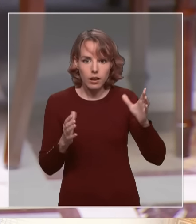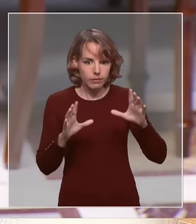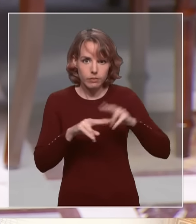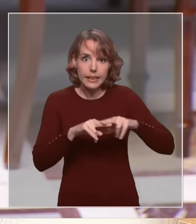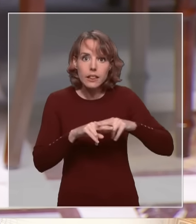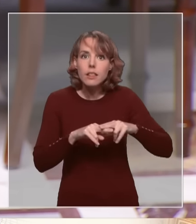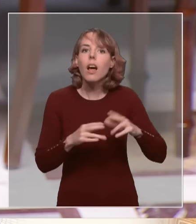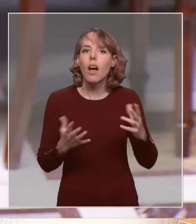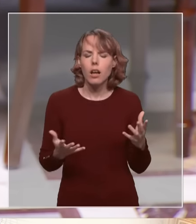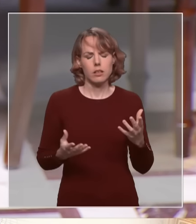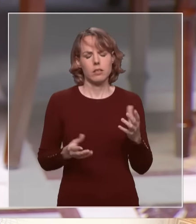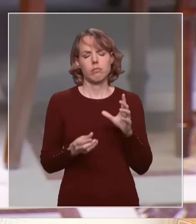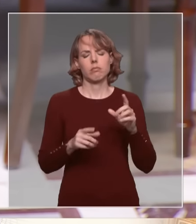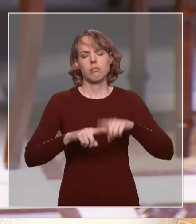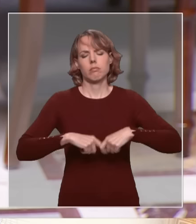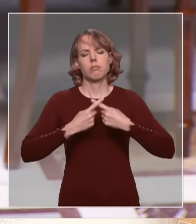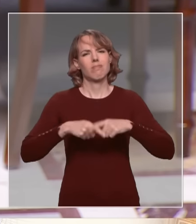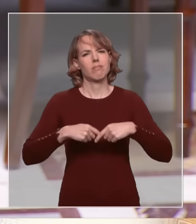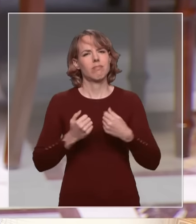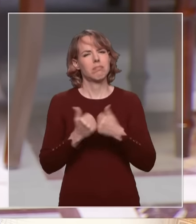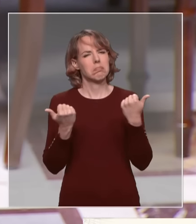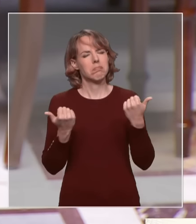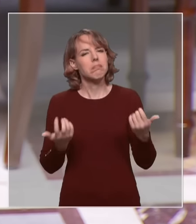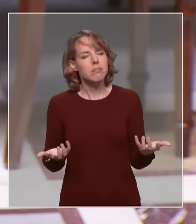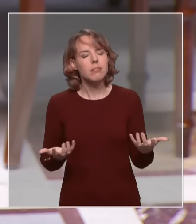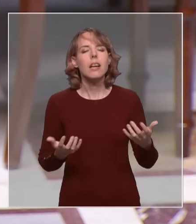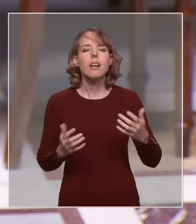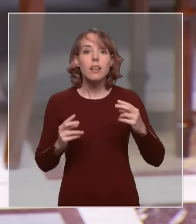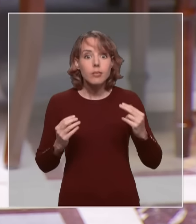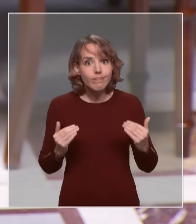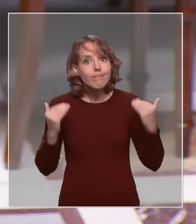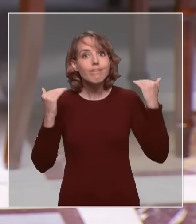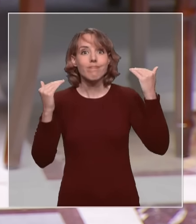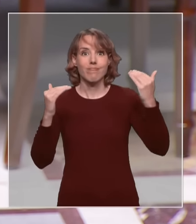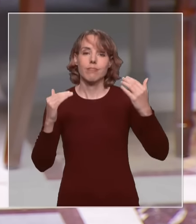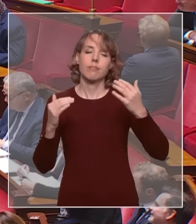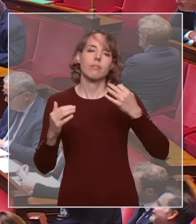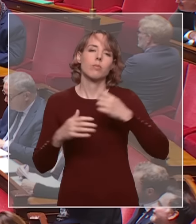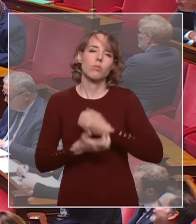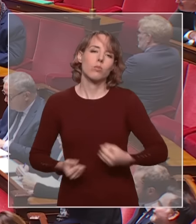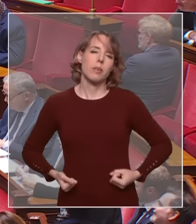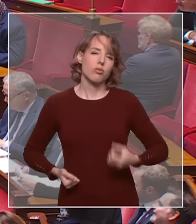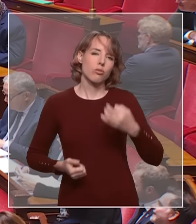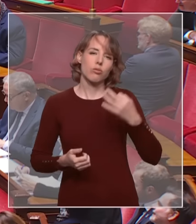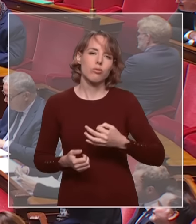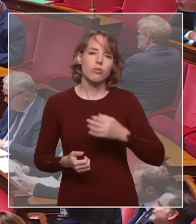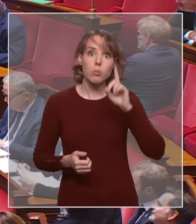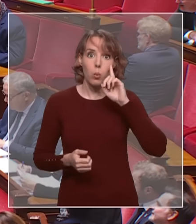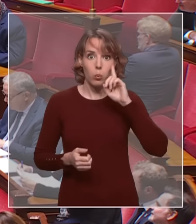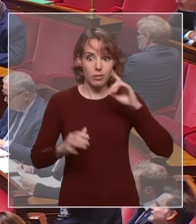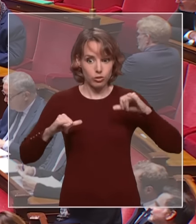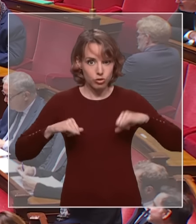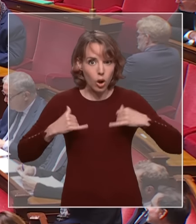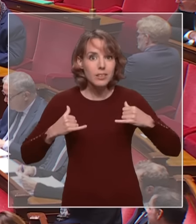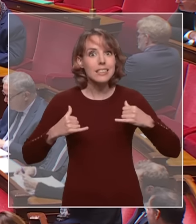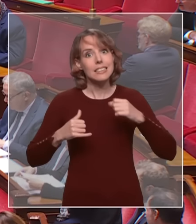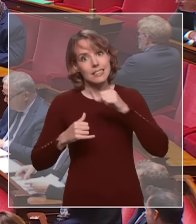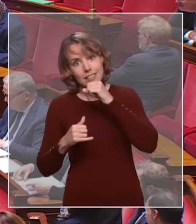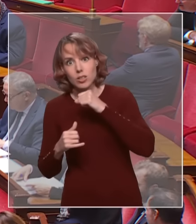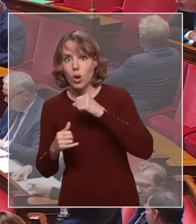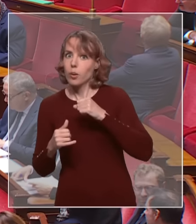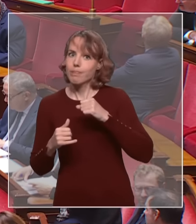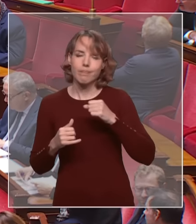faut aujourd'hui traiter. Ce taux de chômage, il est élevé parce qu'on a un taux d'activité qui est particulièrement bas sur les jeunes et sur les seniors, et je sais que